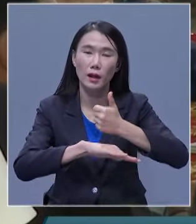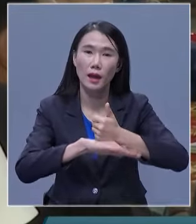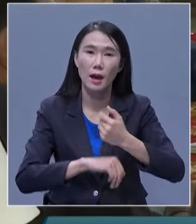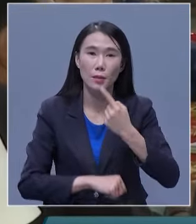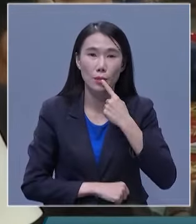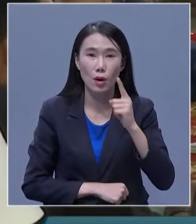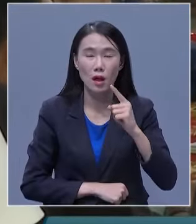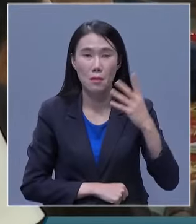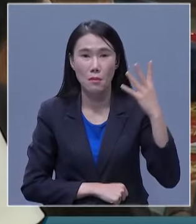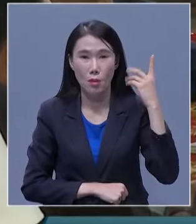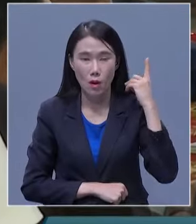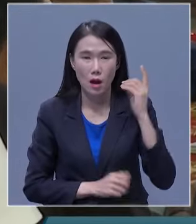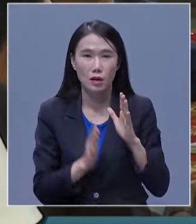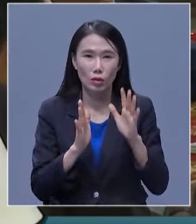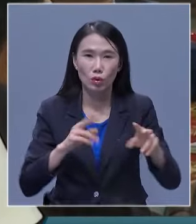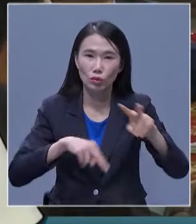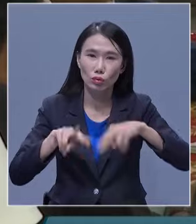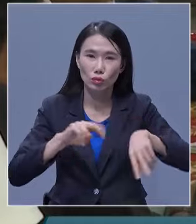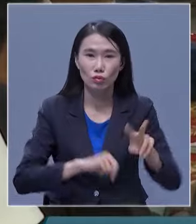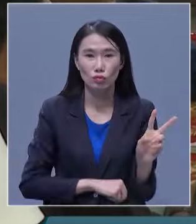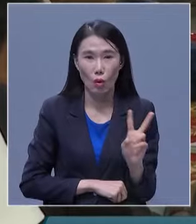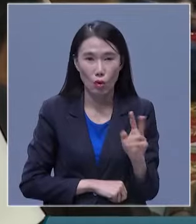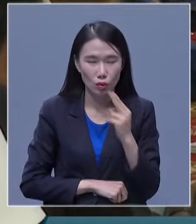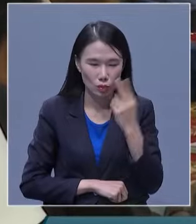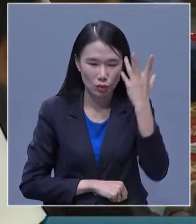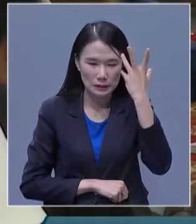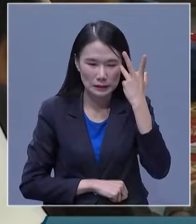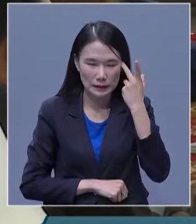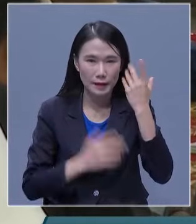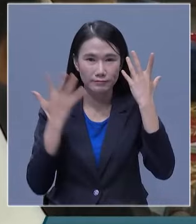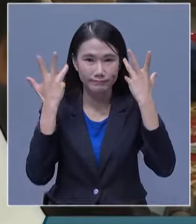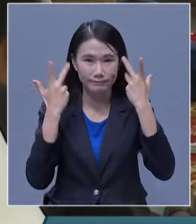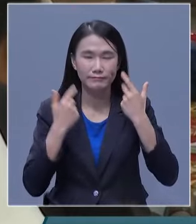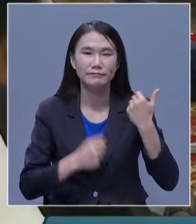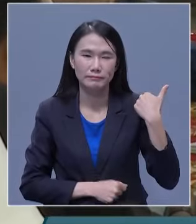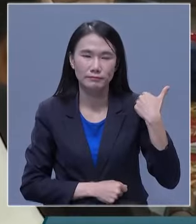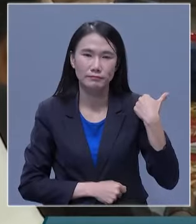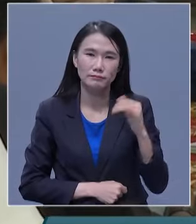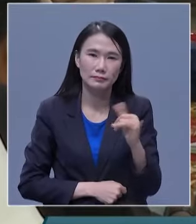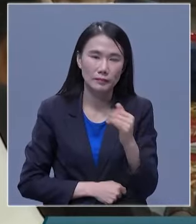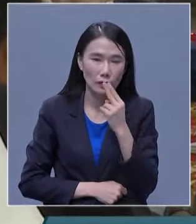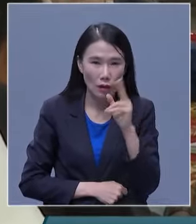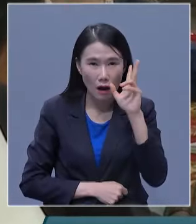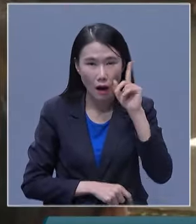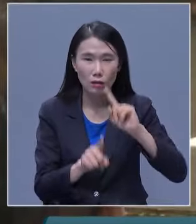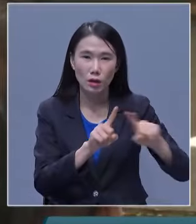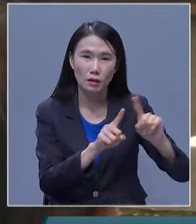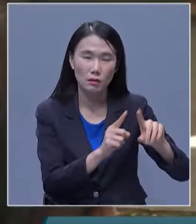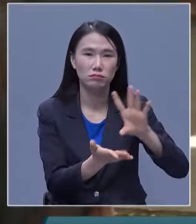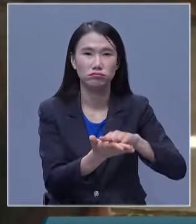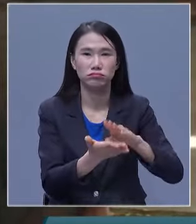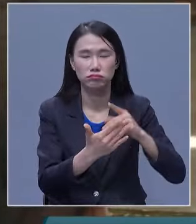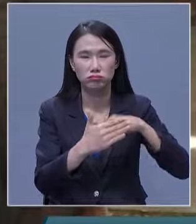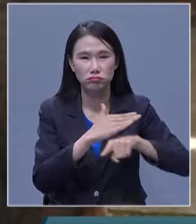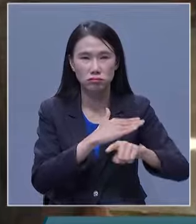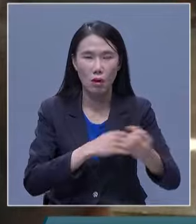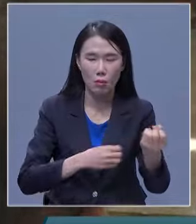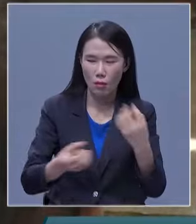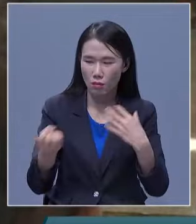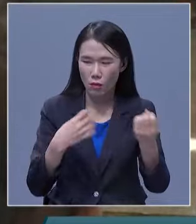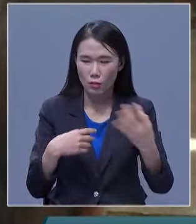างเมื่อวานนี้เนี่ยทั้งคู่ดูมีความเครียดแล้วก็ความกังวลอย่างเห็นได้ชัดนะคะหลังจากที่เหมือนไปรับรู้ข่าวสารรับรู้ข้อมูลมาจากหลายท